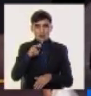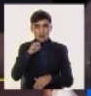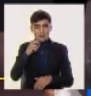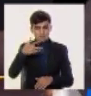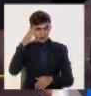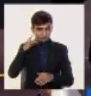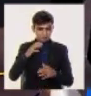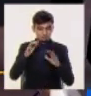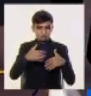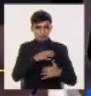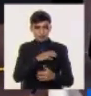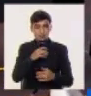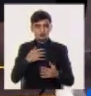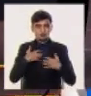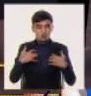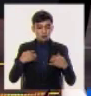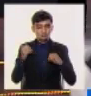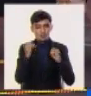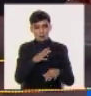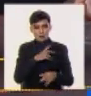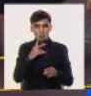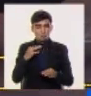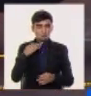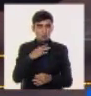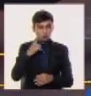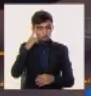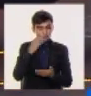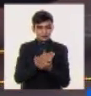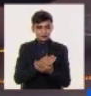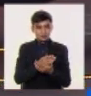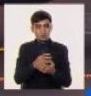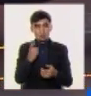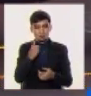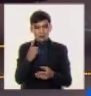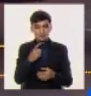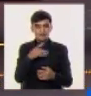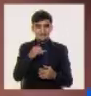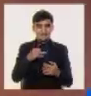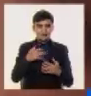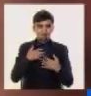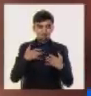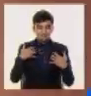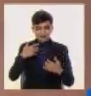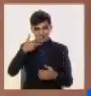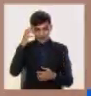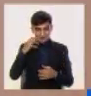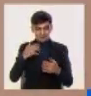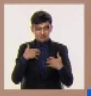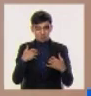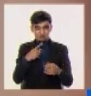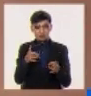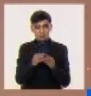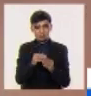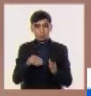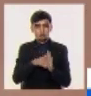животное передали в зоопарк но многие считают что с хозяином семьи будет лучше на этих кадрах